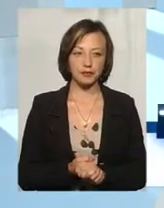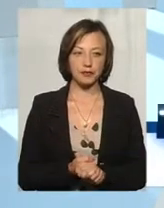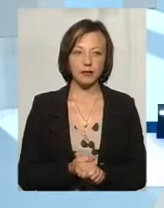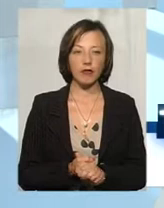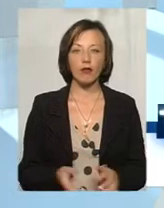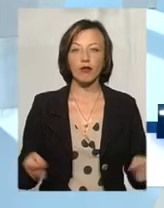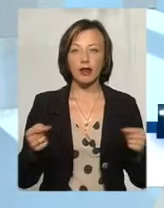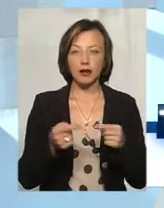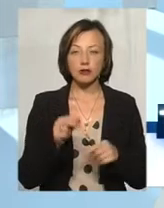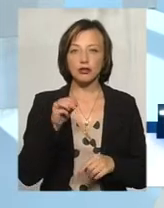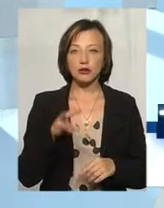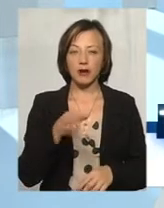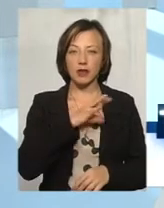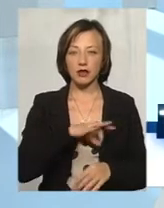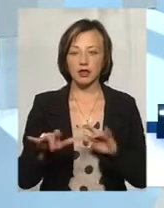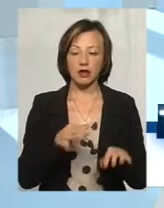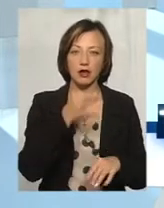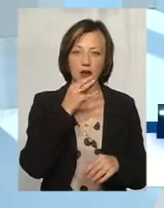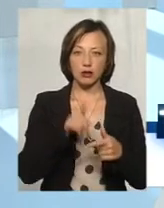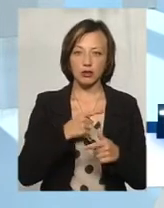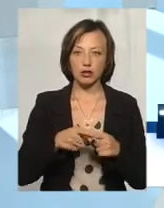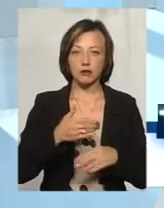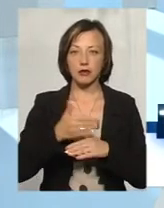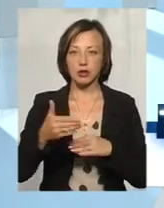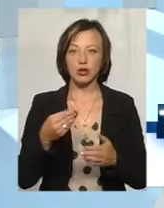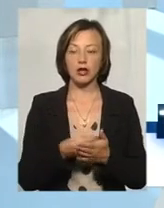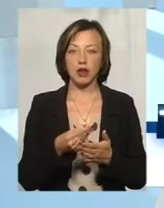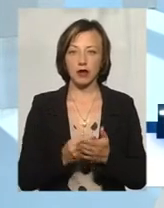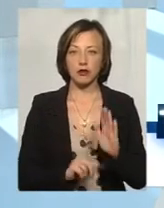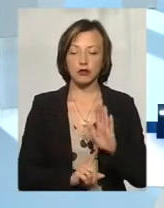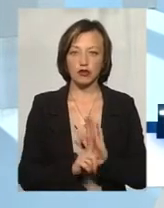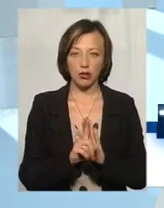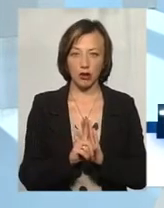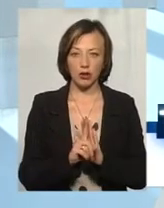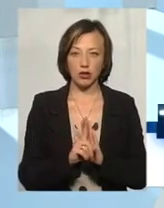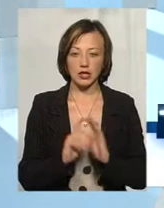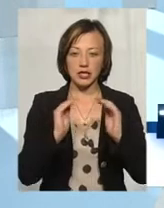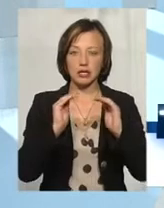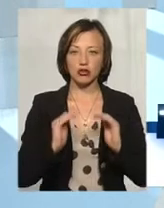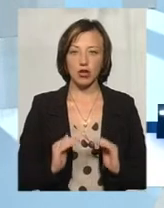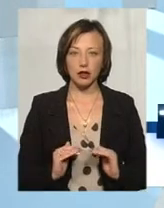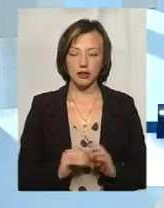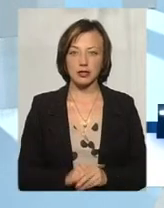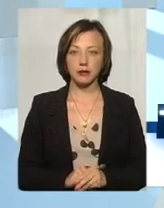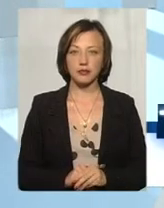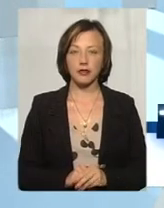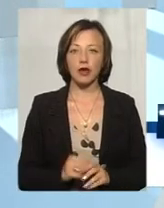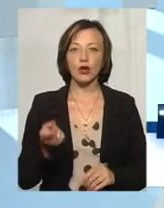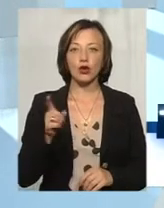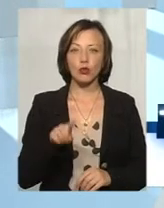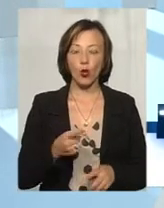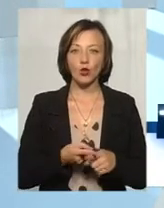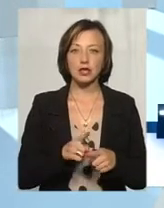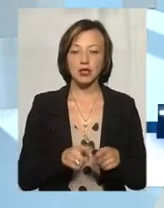якщо ефективніша діяльність, то рано чи пізно тарифи починають знижатися. Тому